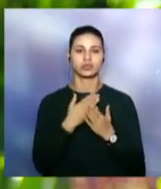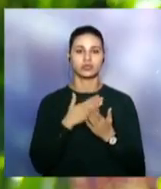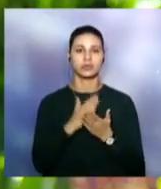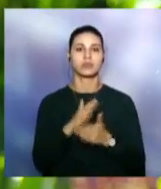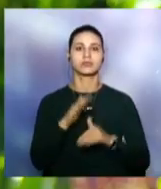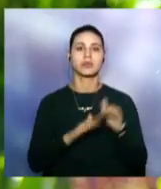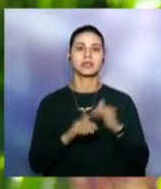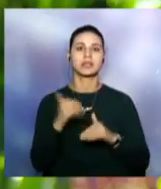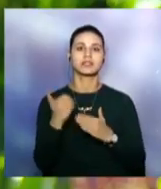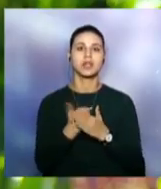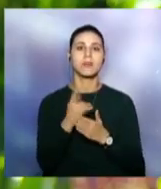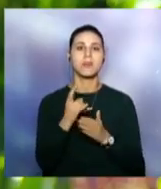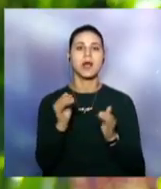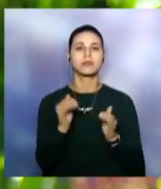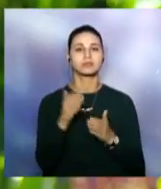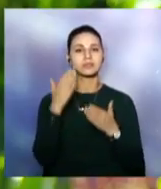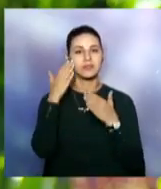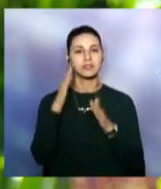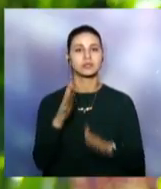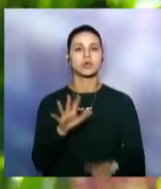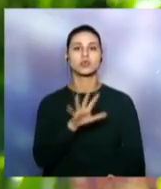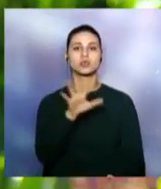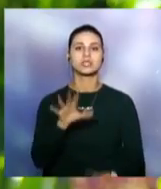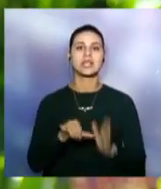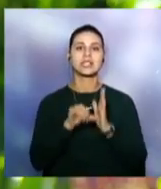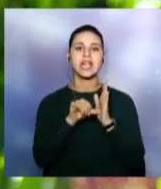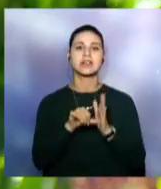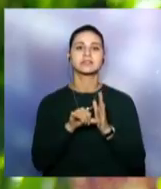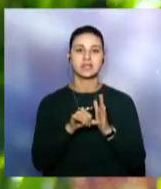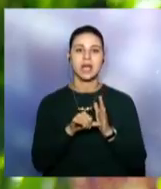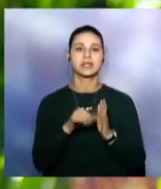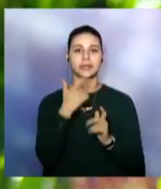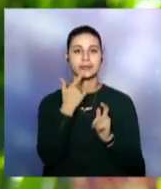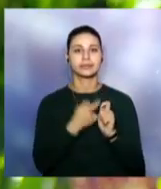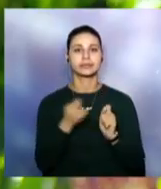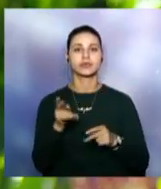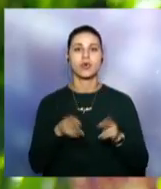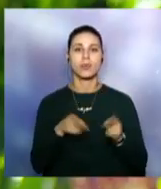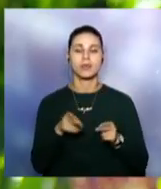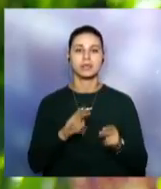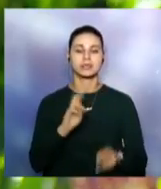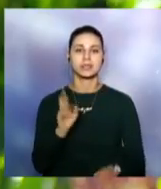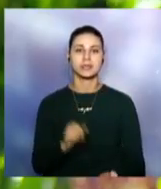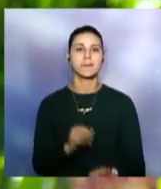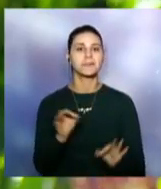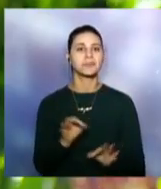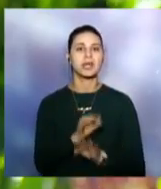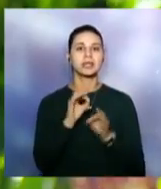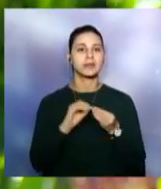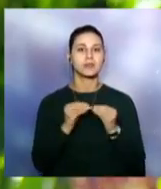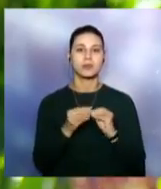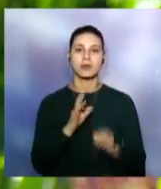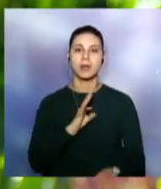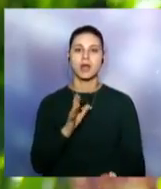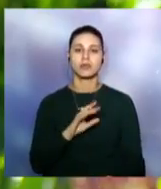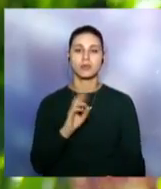პრაქტიკაში ახალშობილებს ვაძინებთ 5-6 საათის განმავლობაში, როცა ხანგრძლივი ოპერაციები და არანაირი პრობლემა არ შექმნია